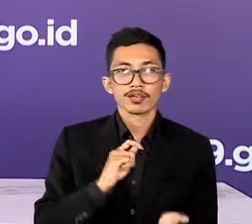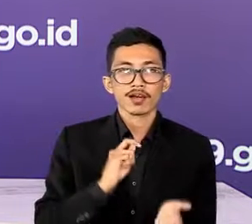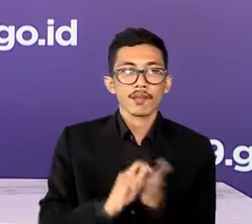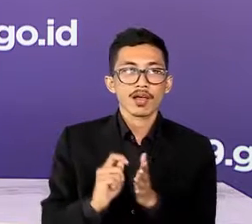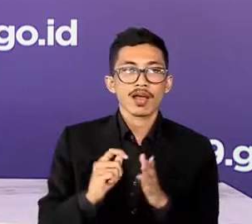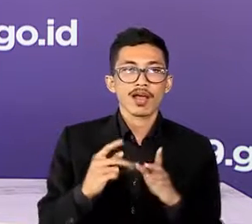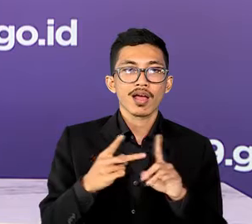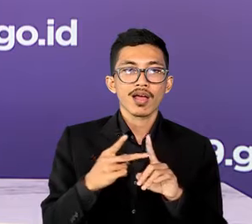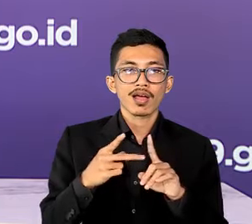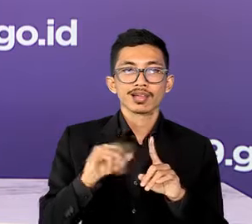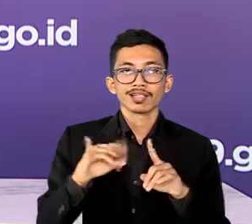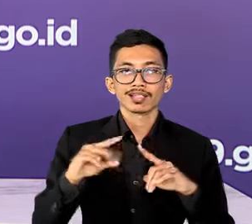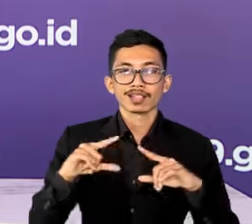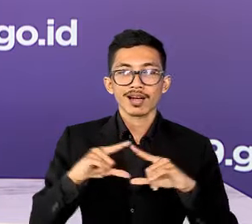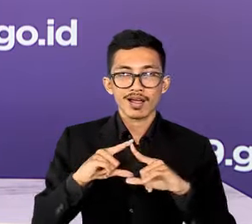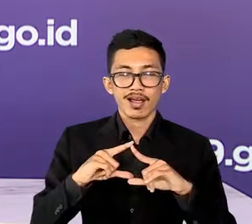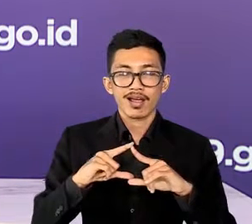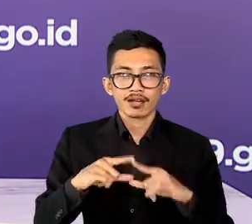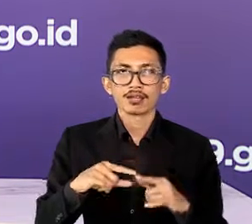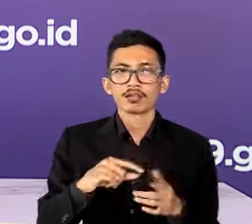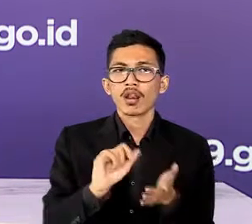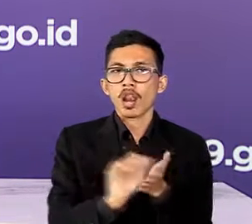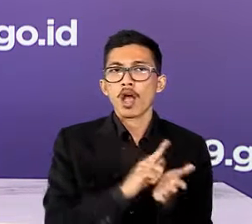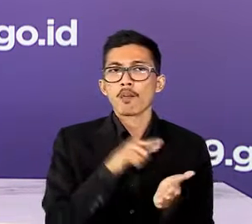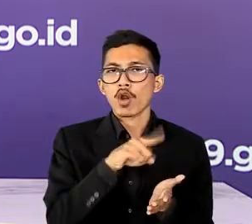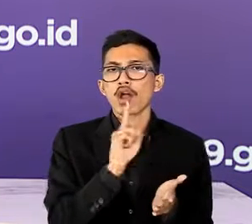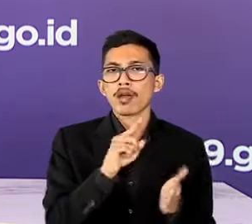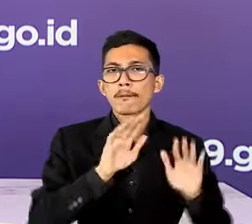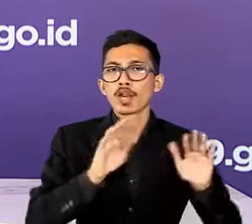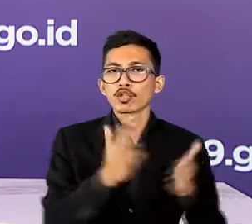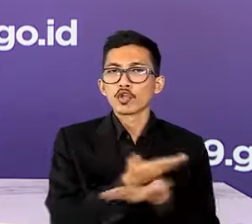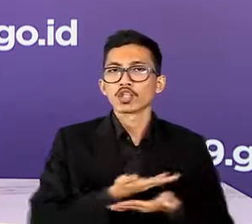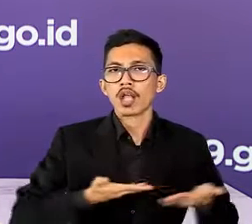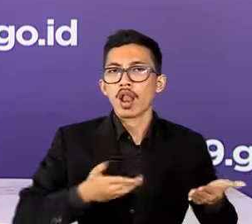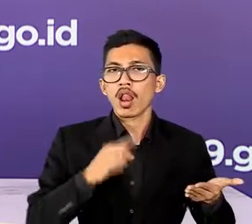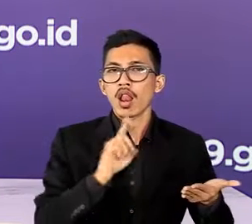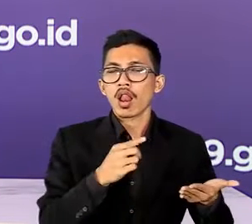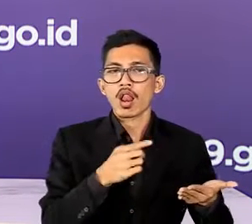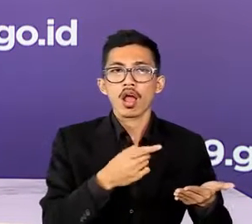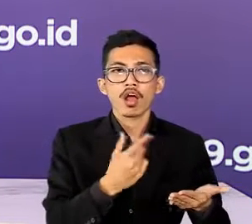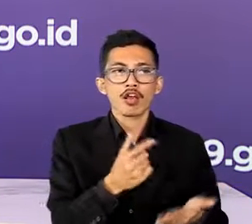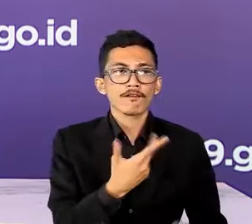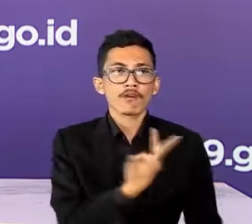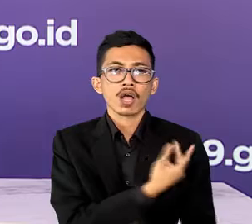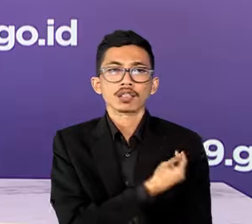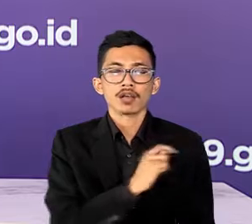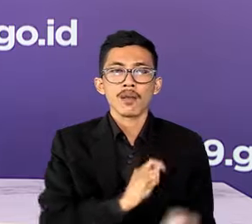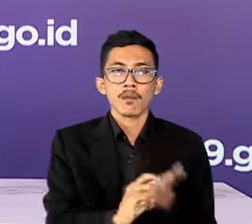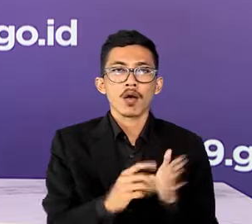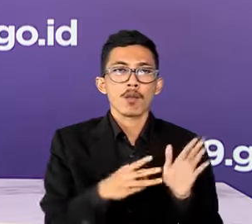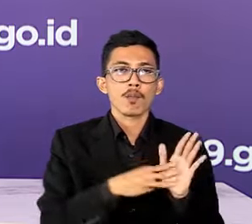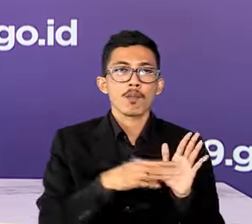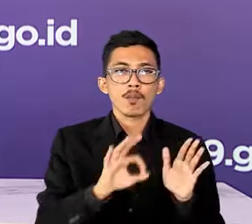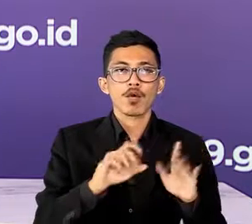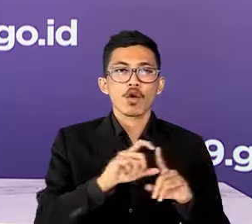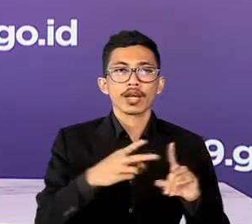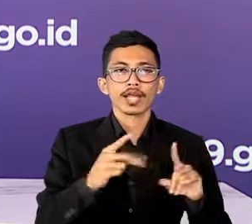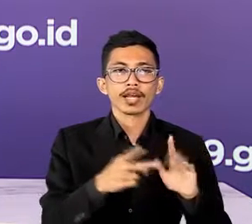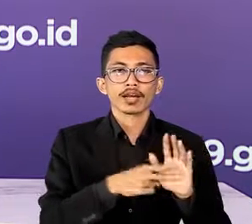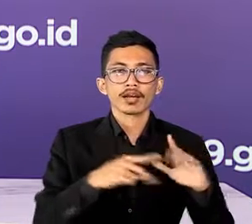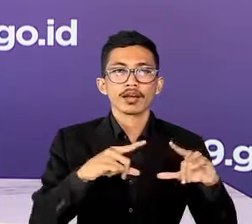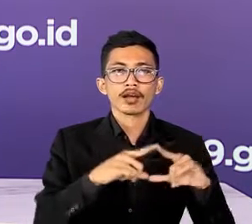CNN perihal Laporan di sosial media tentang influencer yang mendapat Buser vaksin modern Apakah dari Satgas